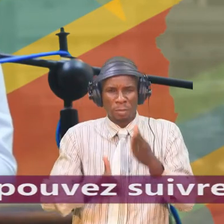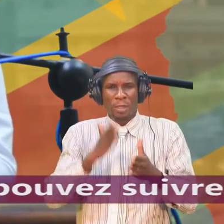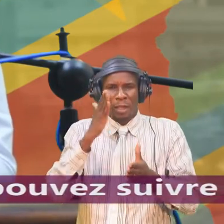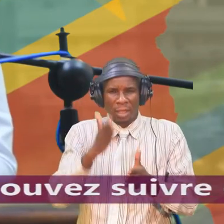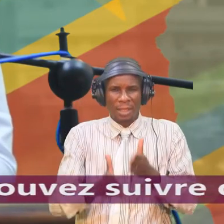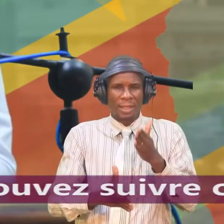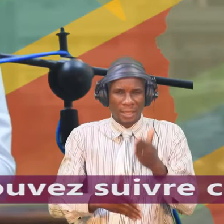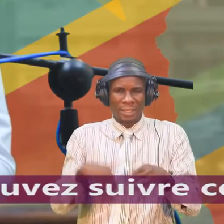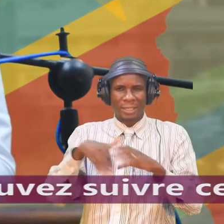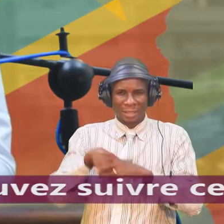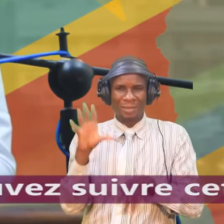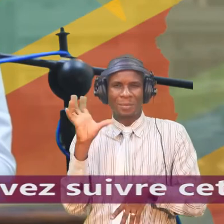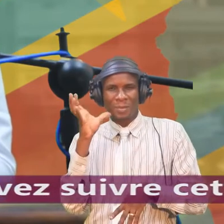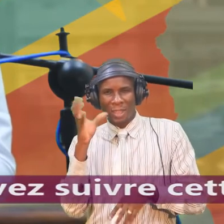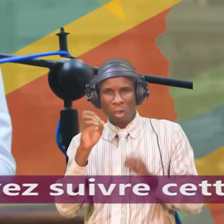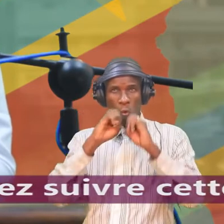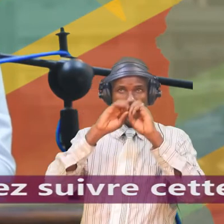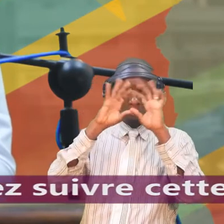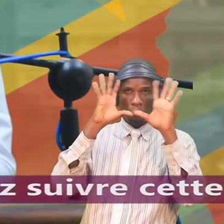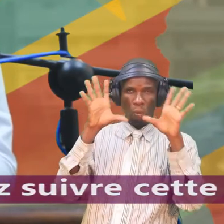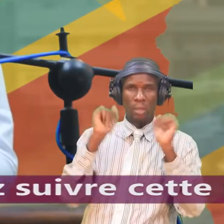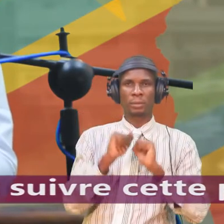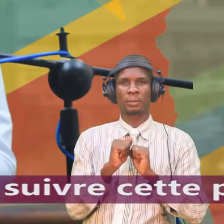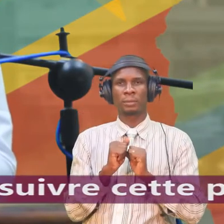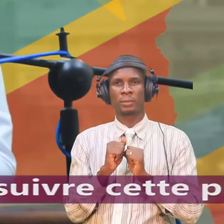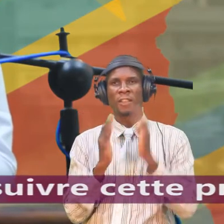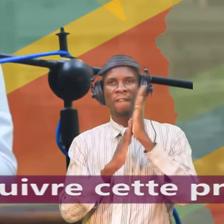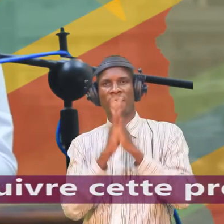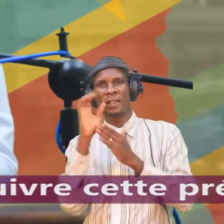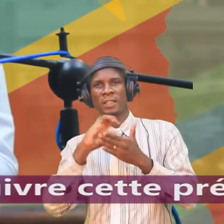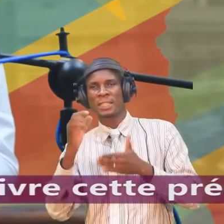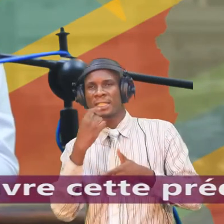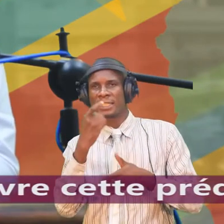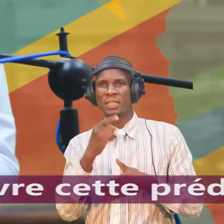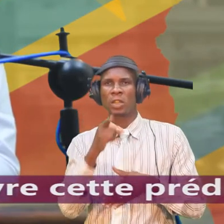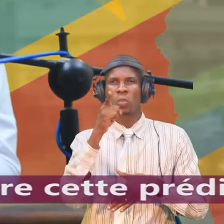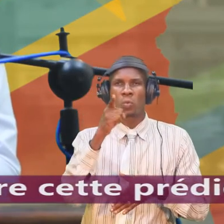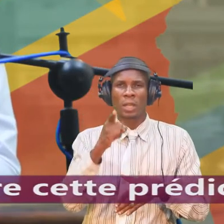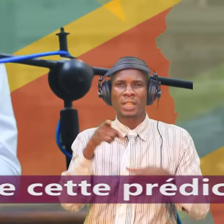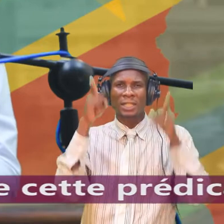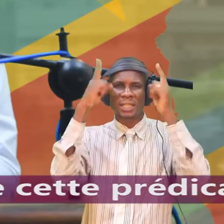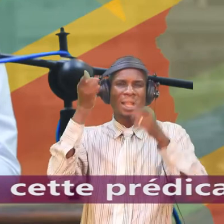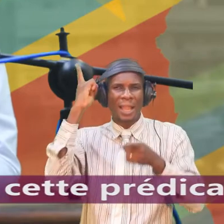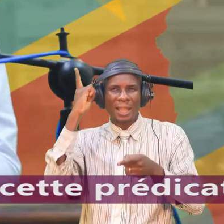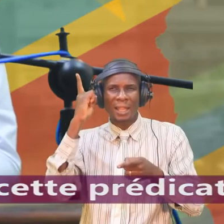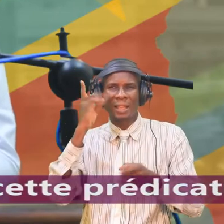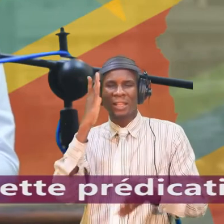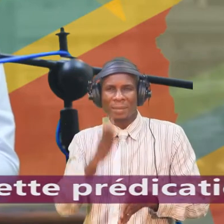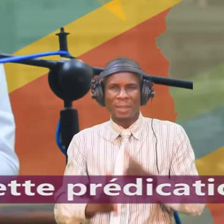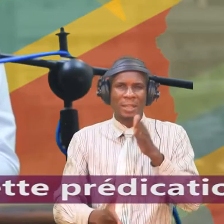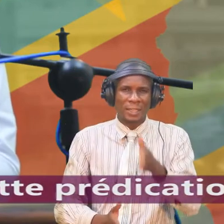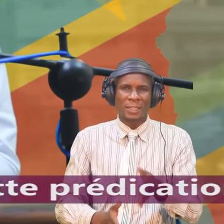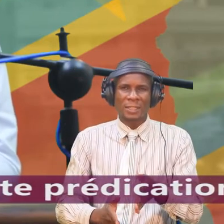pierres étincelantes. Umetembea huko na huko katika mawe ya moto. Dans tes voies. Sikiliza,